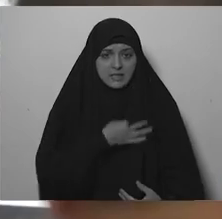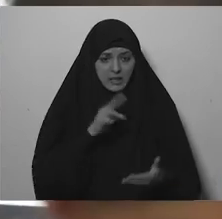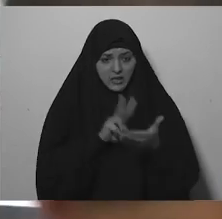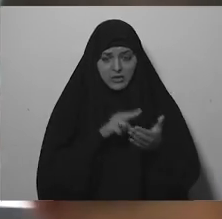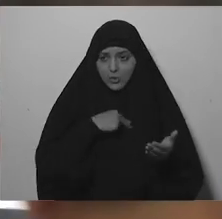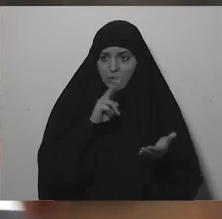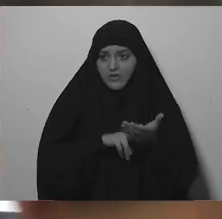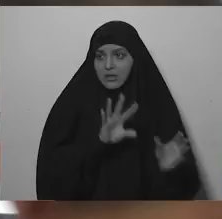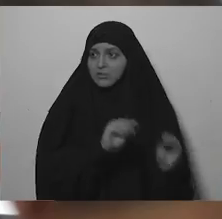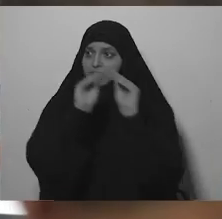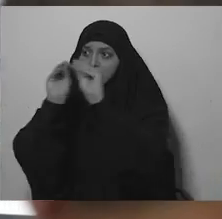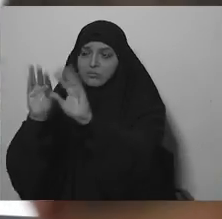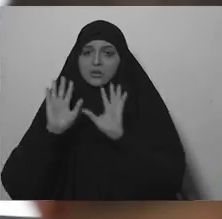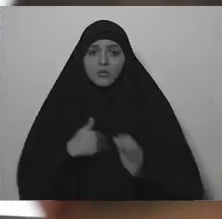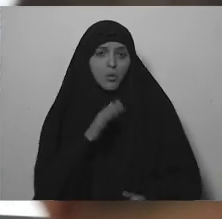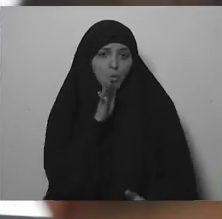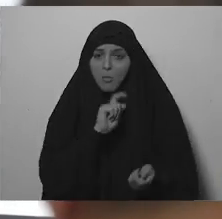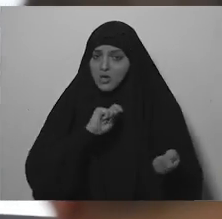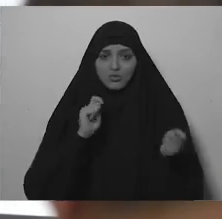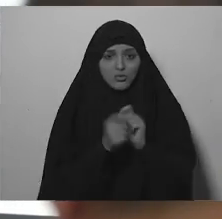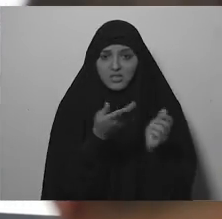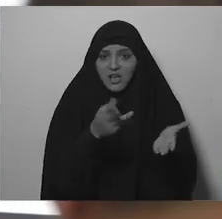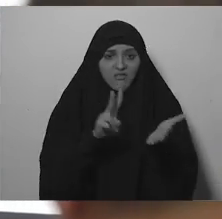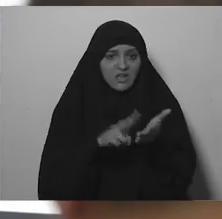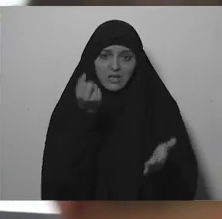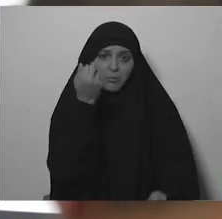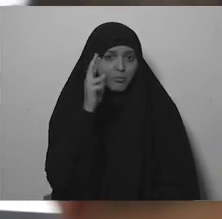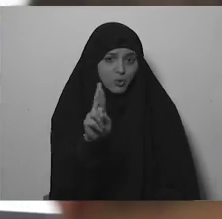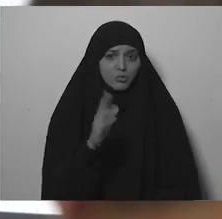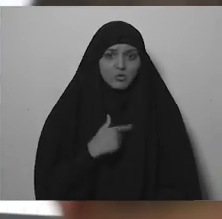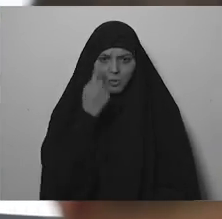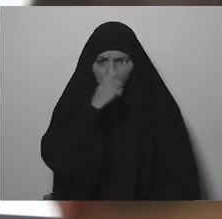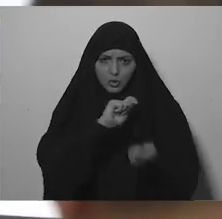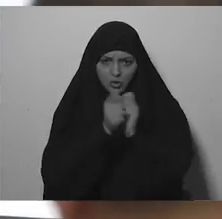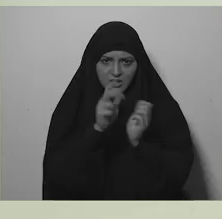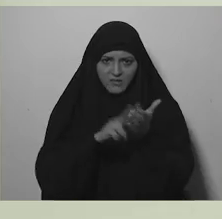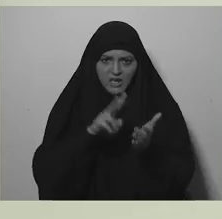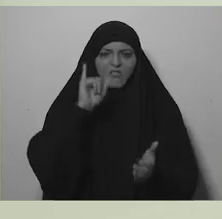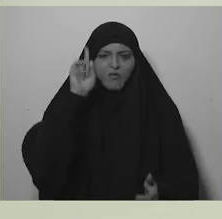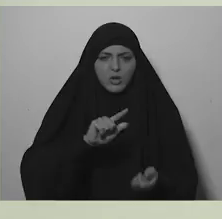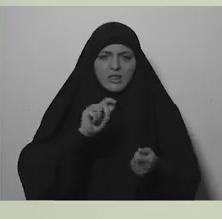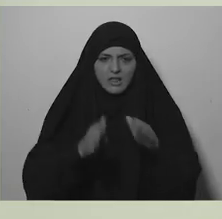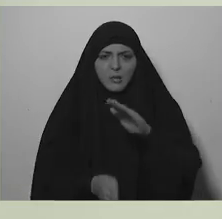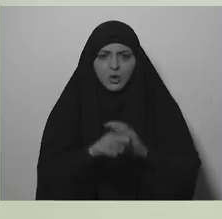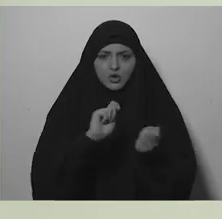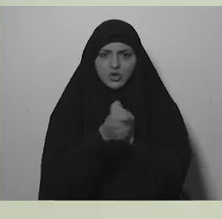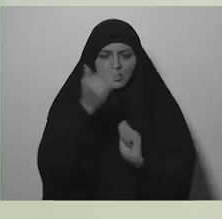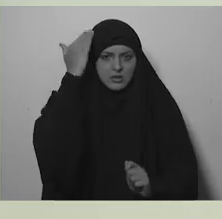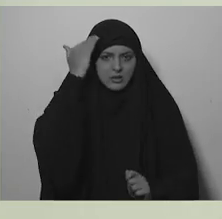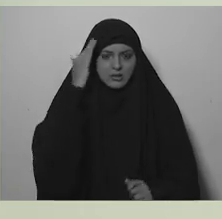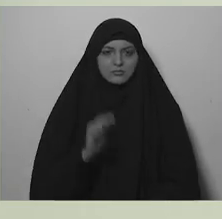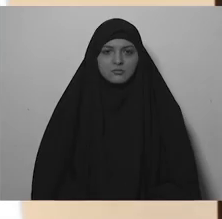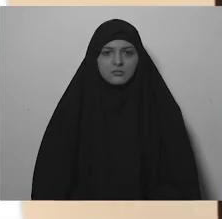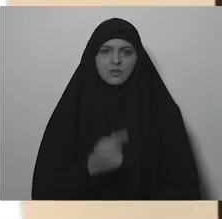disent. Alors on a transmis la vérité telle qu'elle est. Alors on ne peut rien changer, c'est une vérité pure. Pour la changer, il faut changer la